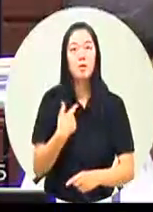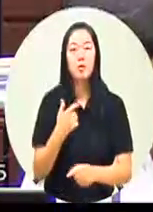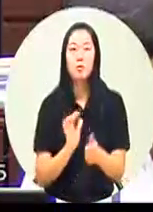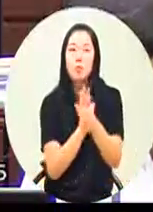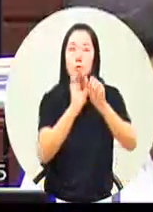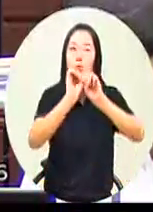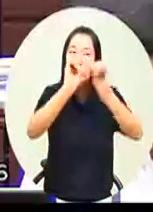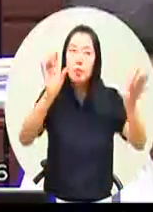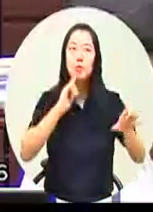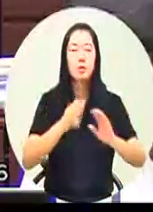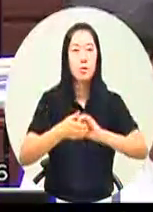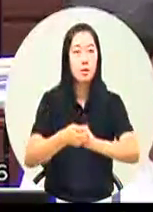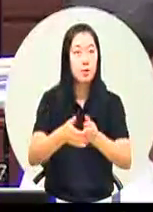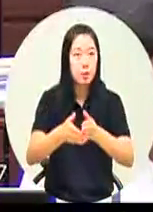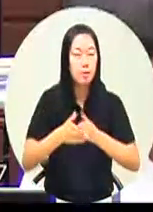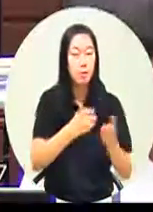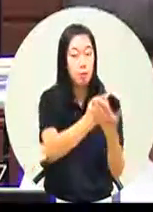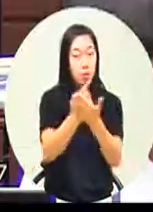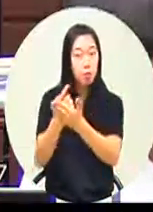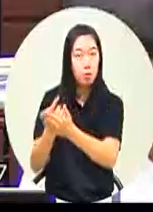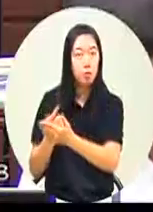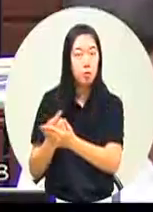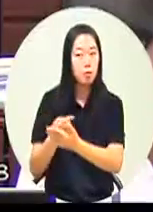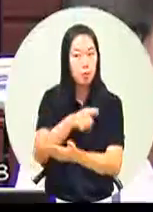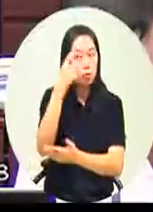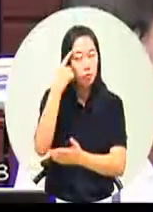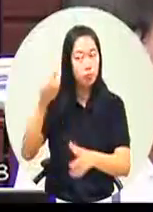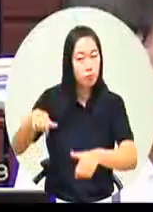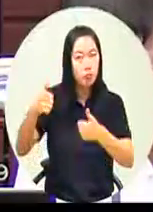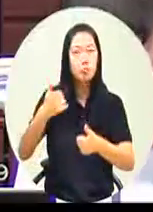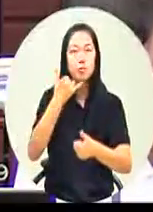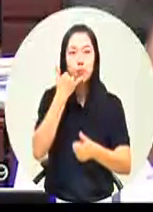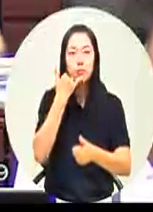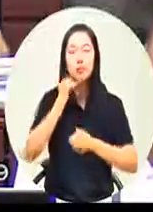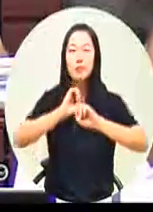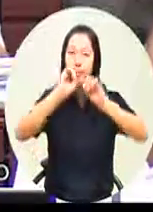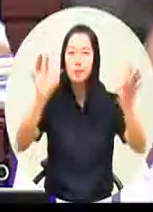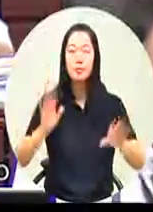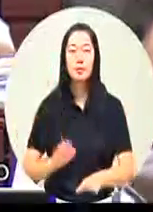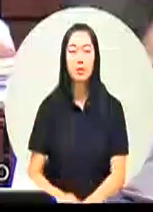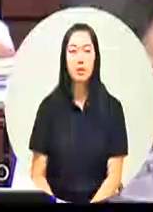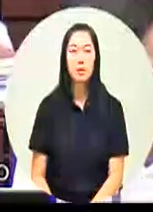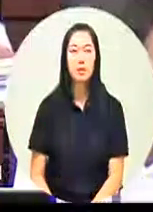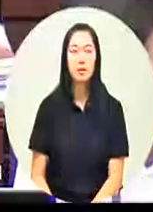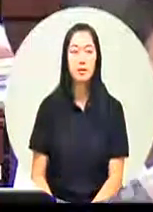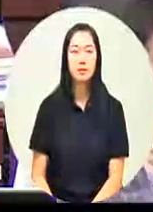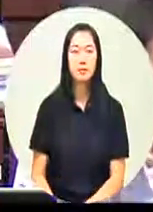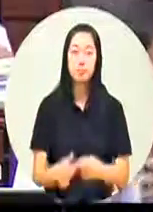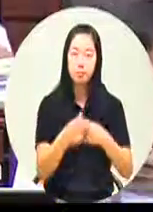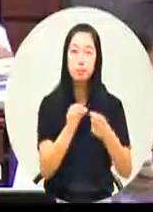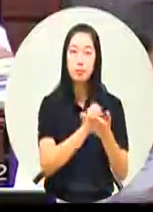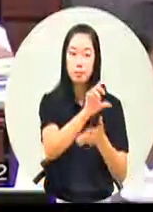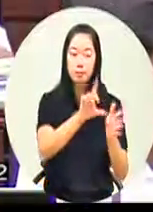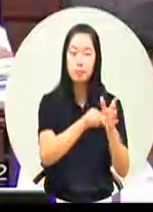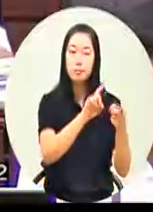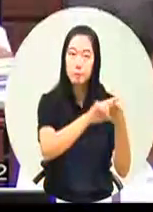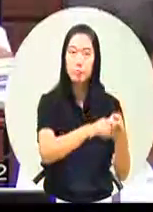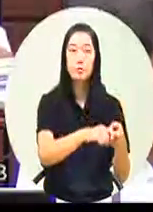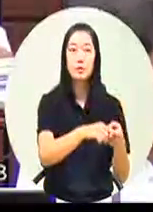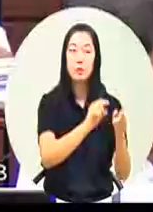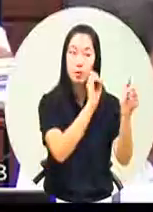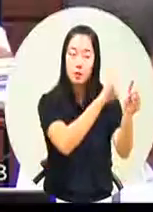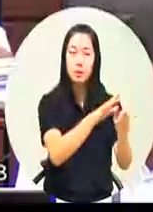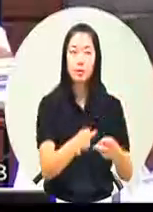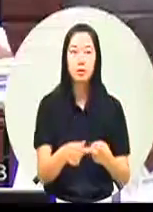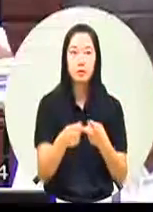公必须要都大家都觉得可以配合才可以推出哈。所以第一个跟议员报告为什么在这个时候推出。第二个